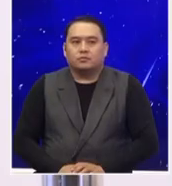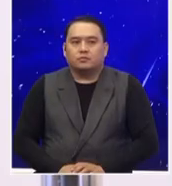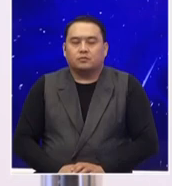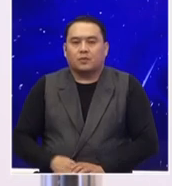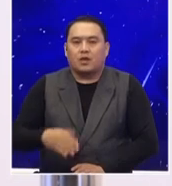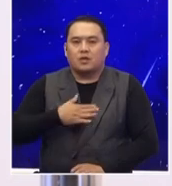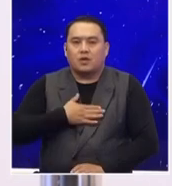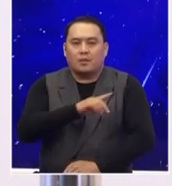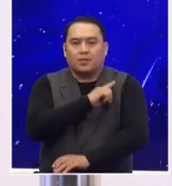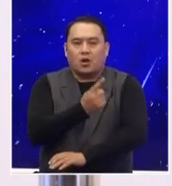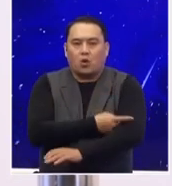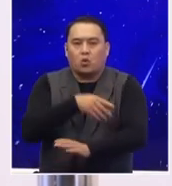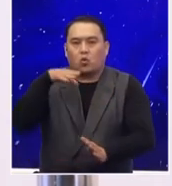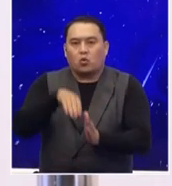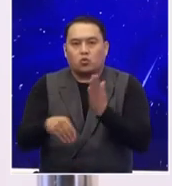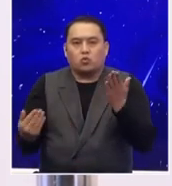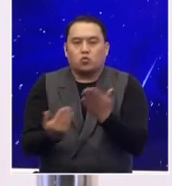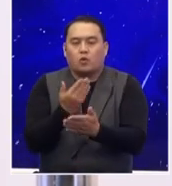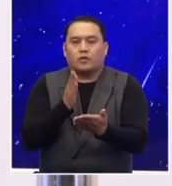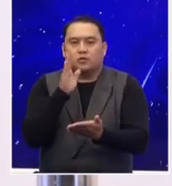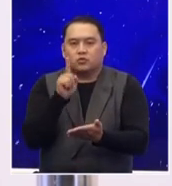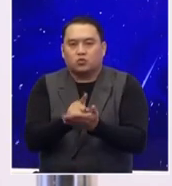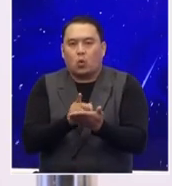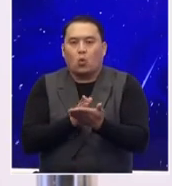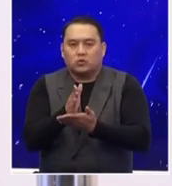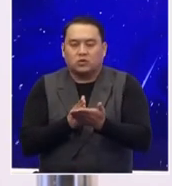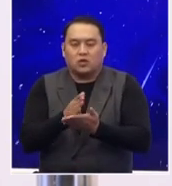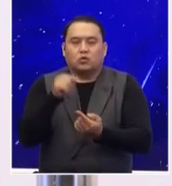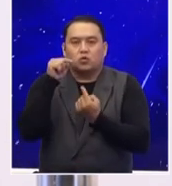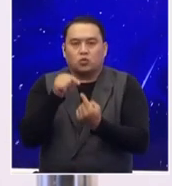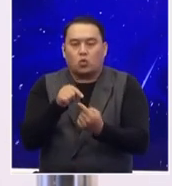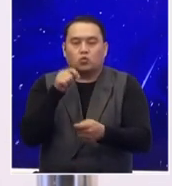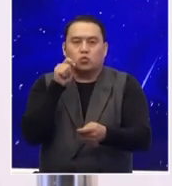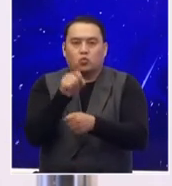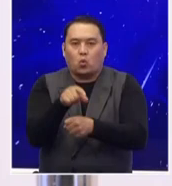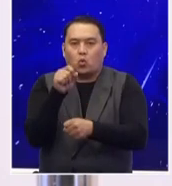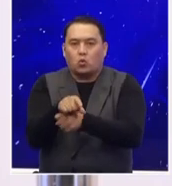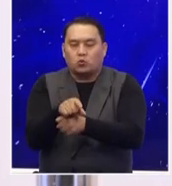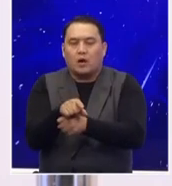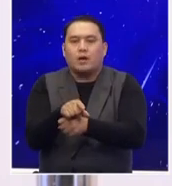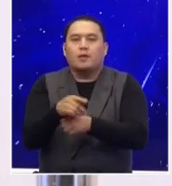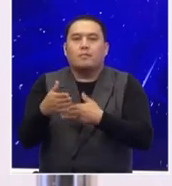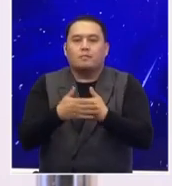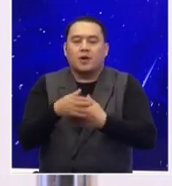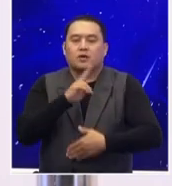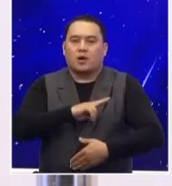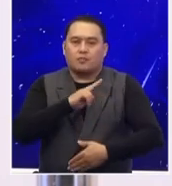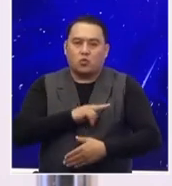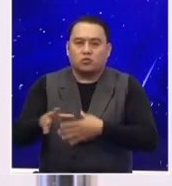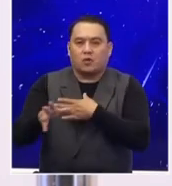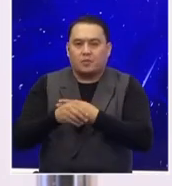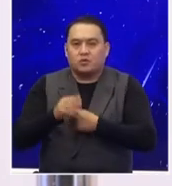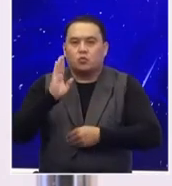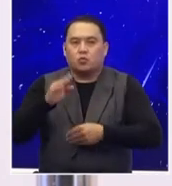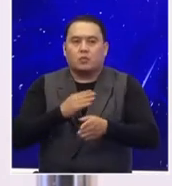Я приложу все усилия на новой должности. Передо мной стоят четкие задачи, поставленные руководством области. Впереди немало работы. Совместными